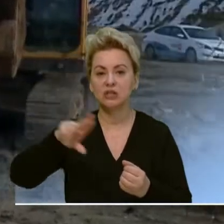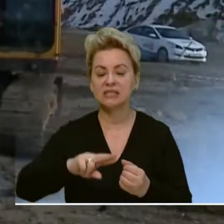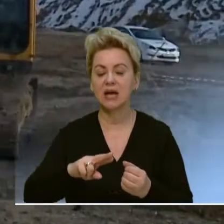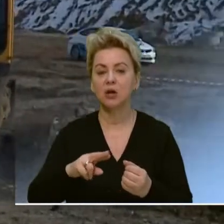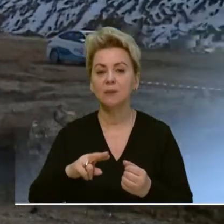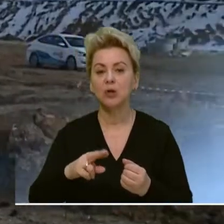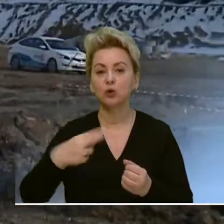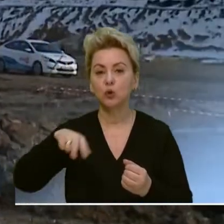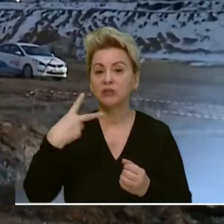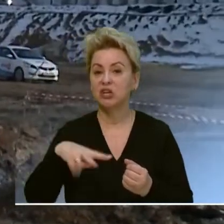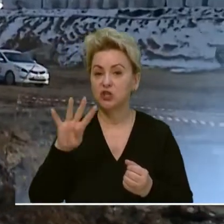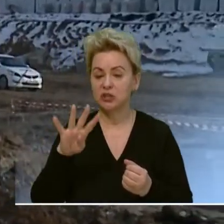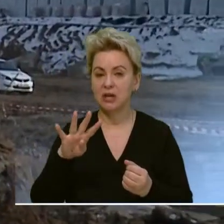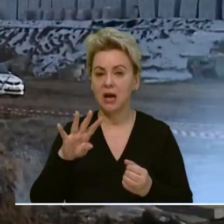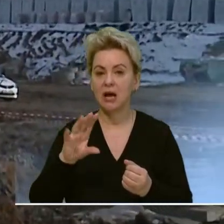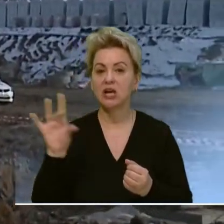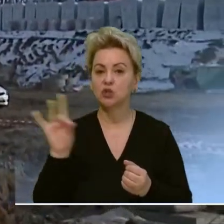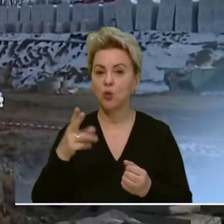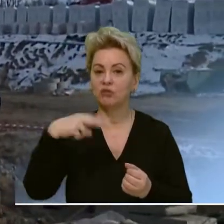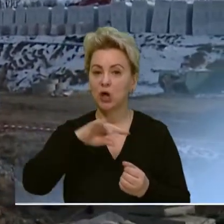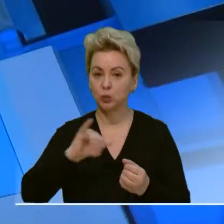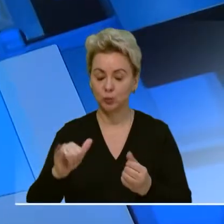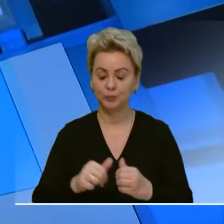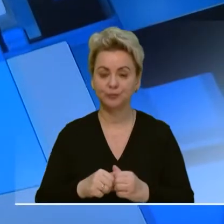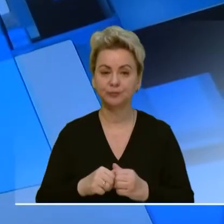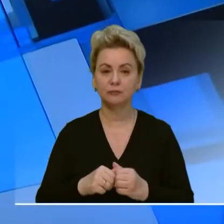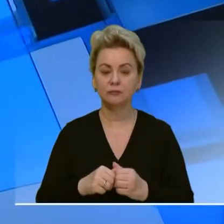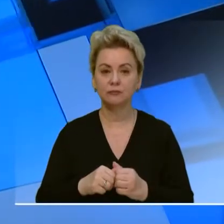Максим Шапошников, Дон-24, Ростов-на-Дону.